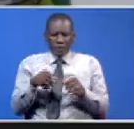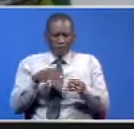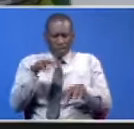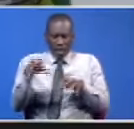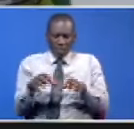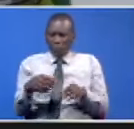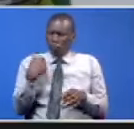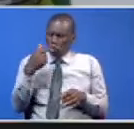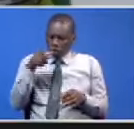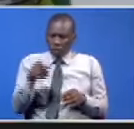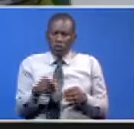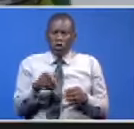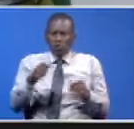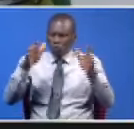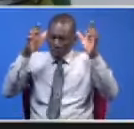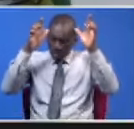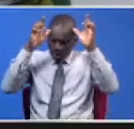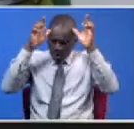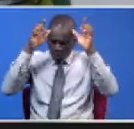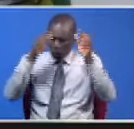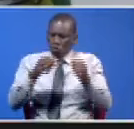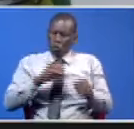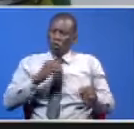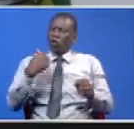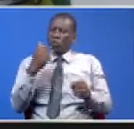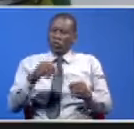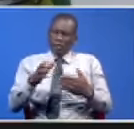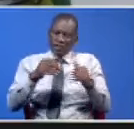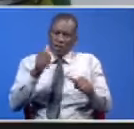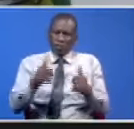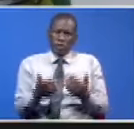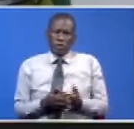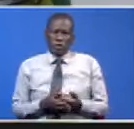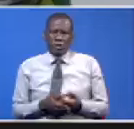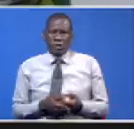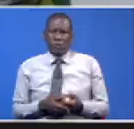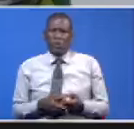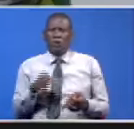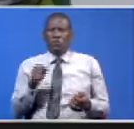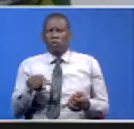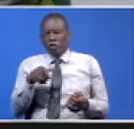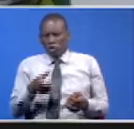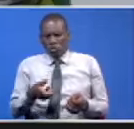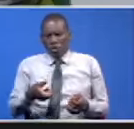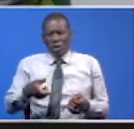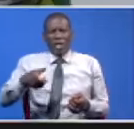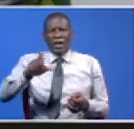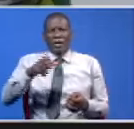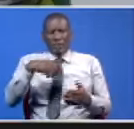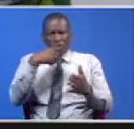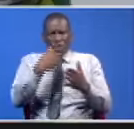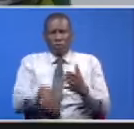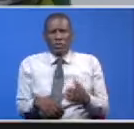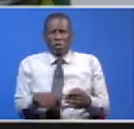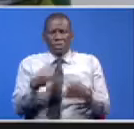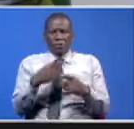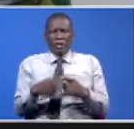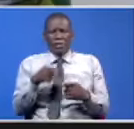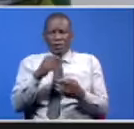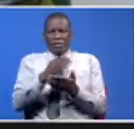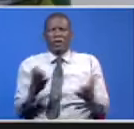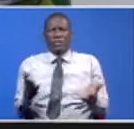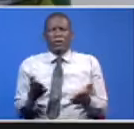mfugo huu ni wa nani, ng'ombe yako ni ya nani, ina alama ipi. Na ni jambo itaongeza gharama, lakini ni jambo